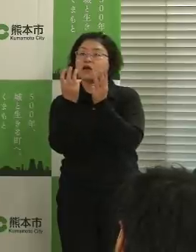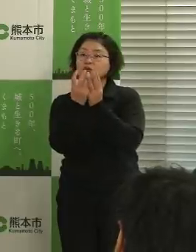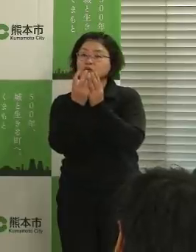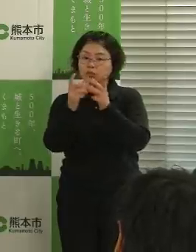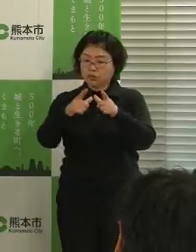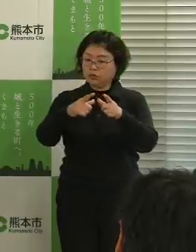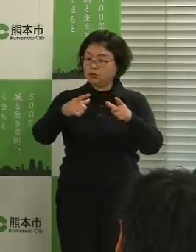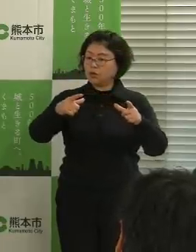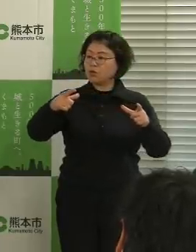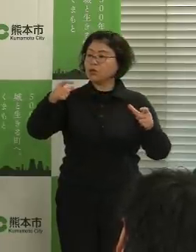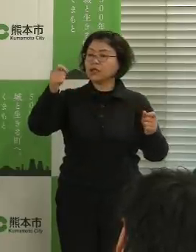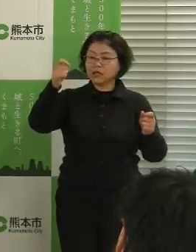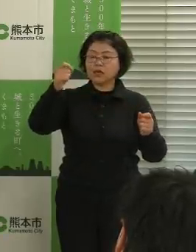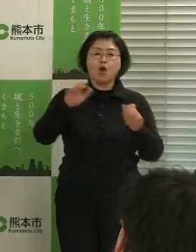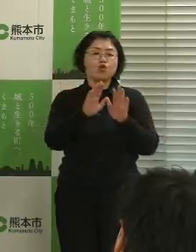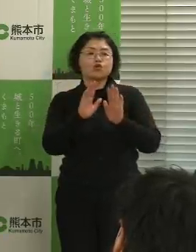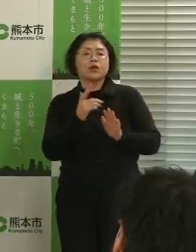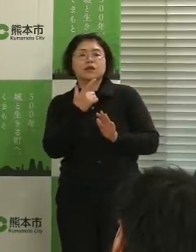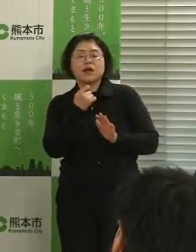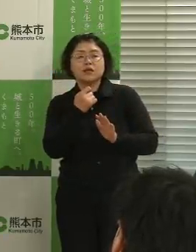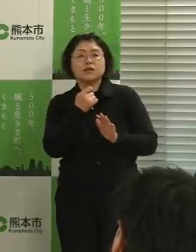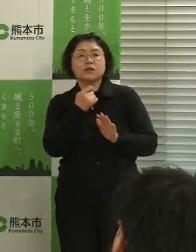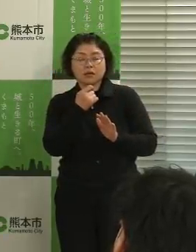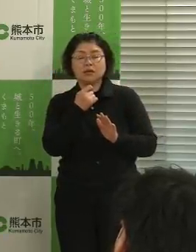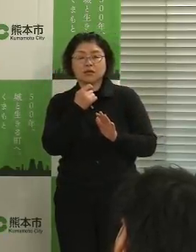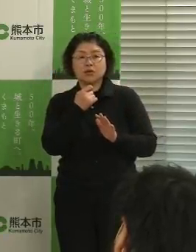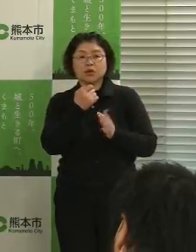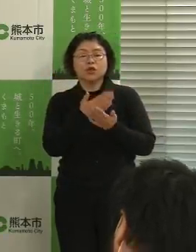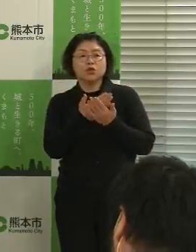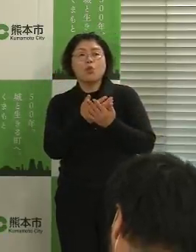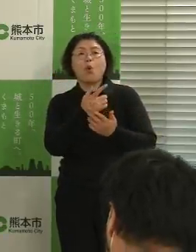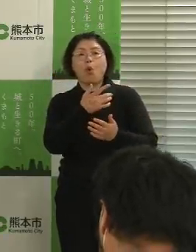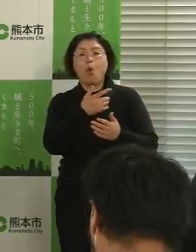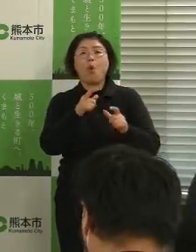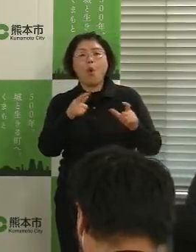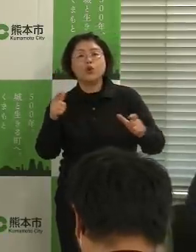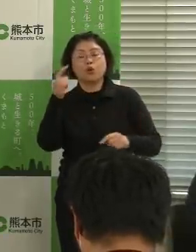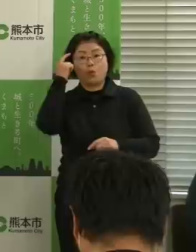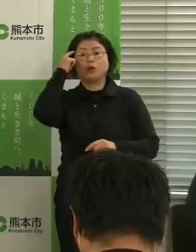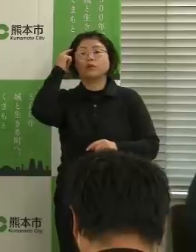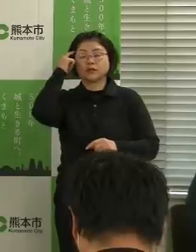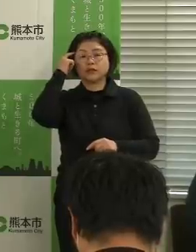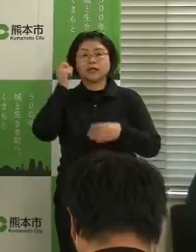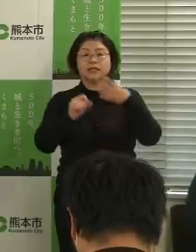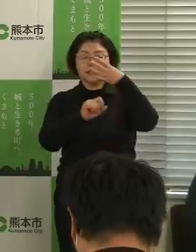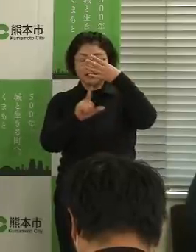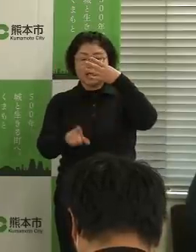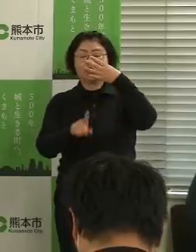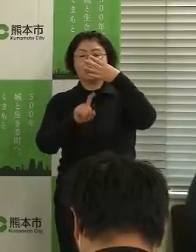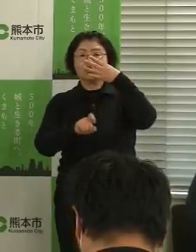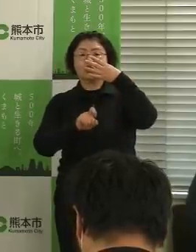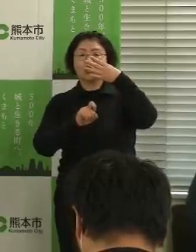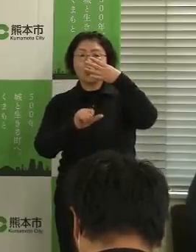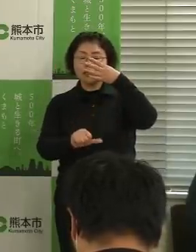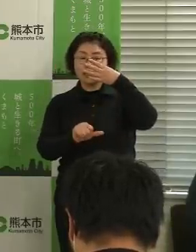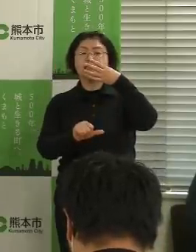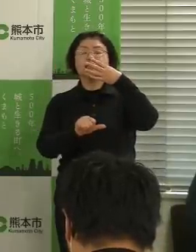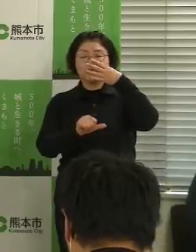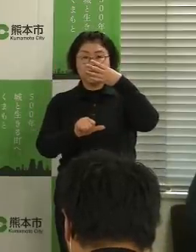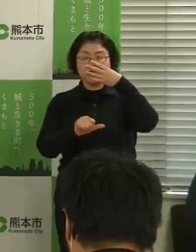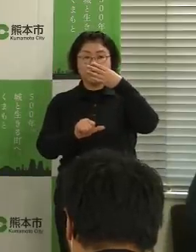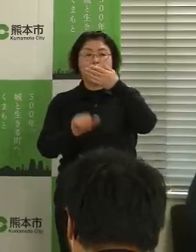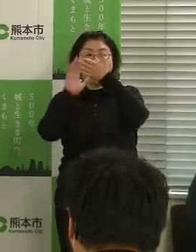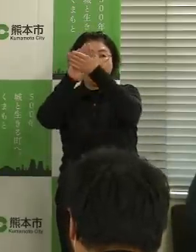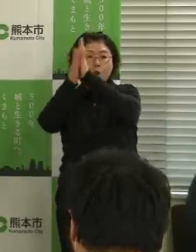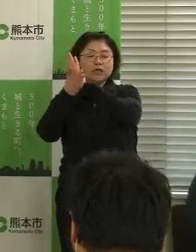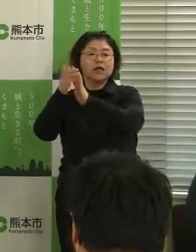増えていて、なおかつ受けたいという方もかなりいるという状況で、うん、はい、厚労省の方が4月15日にですね、 はい、 あの県とか